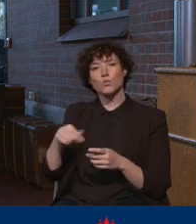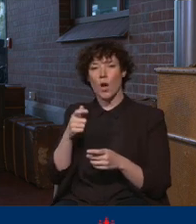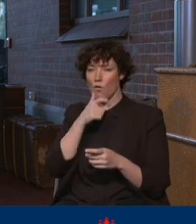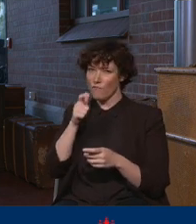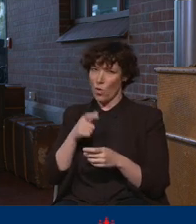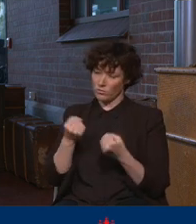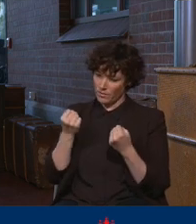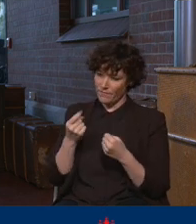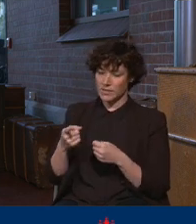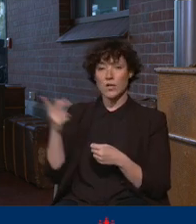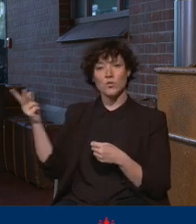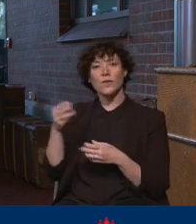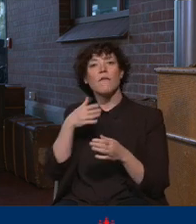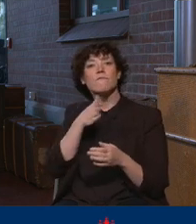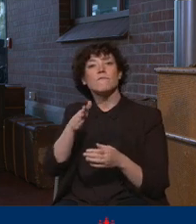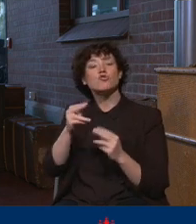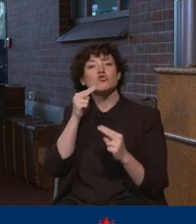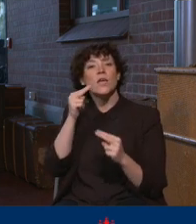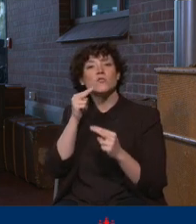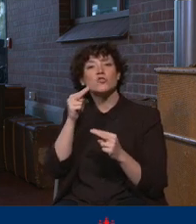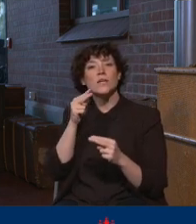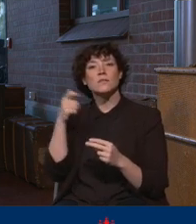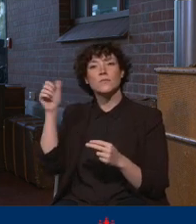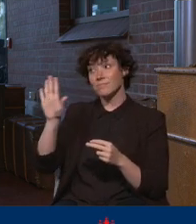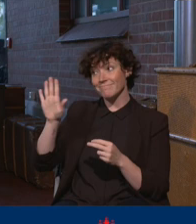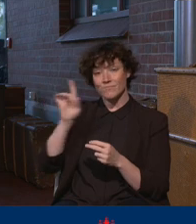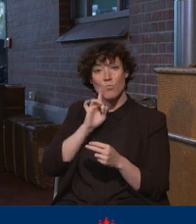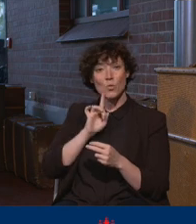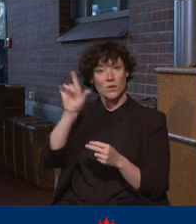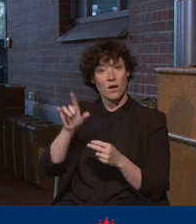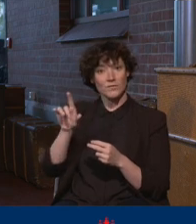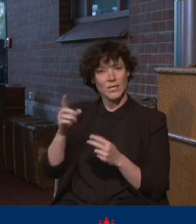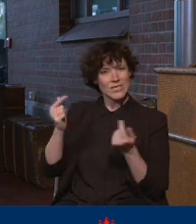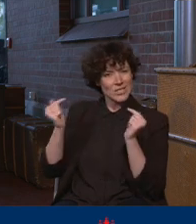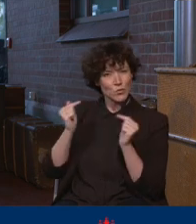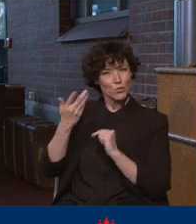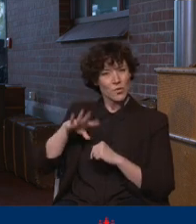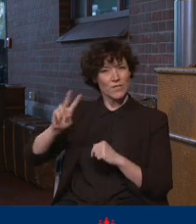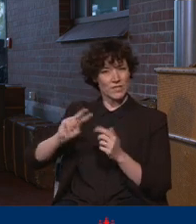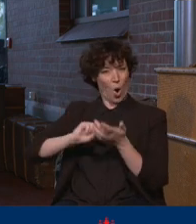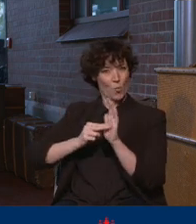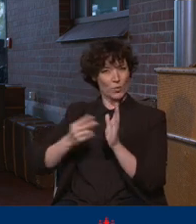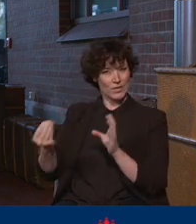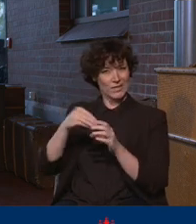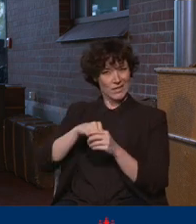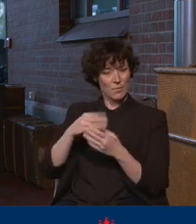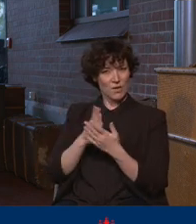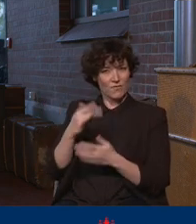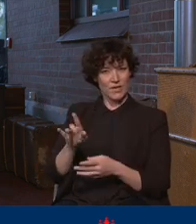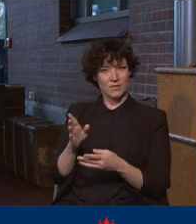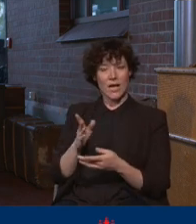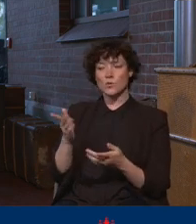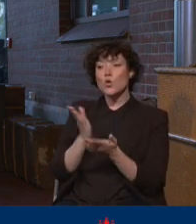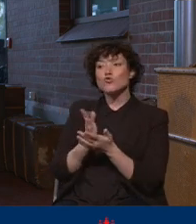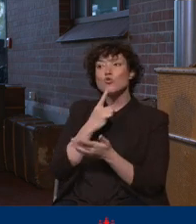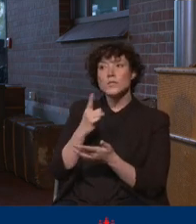da wir standorte ja mit ihrer mutter diskutiert auch mit politik und das was eben das schon zugesagt wurde würde ich gerne